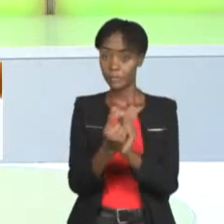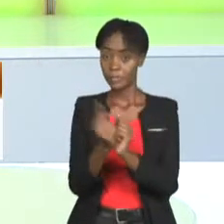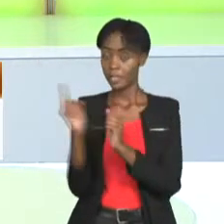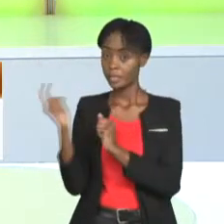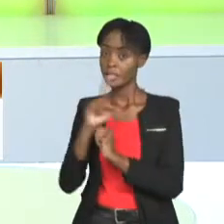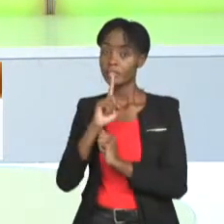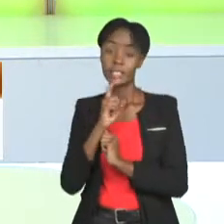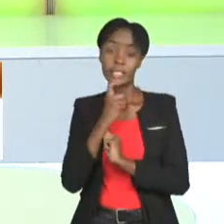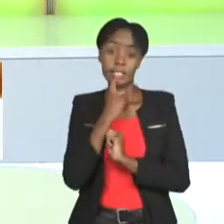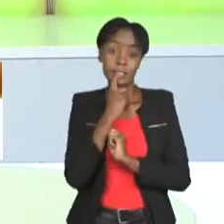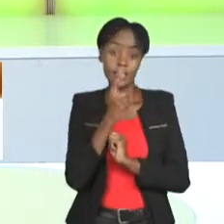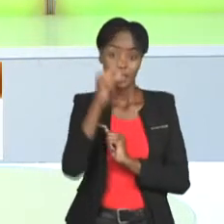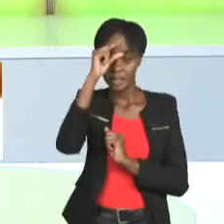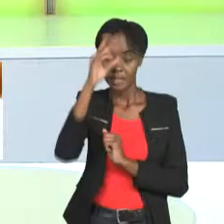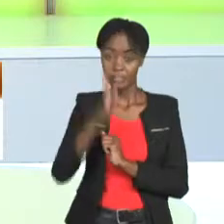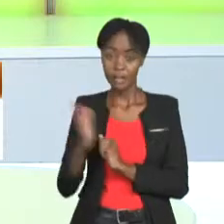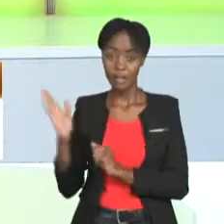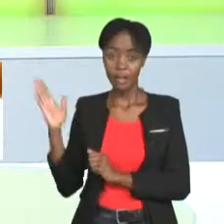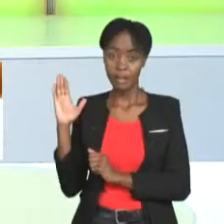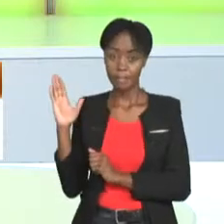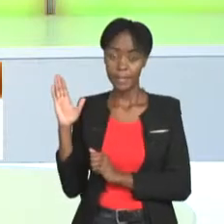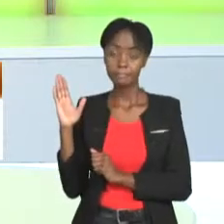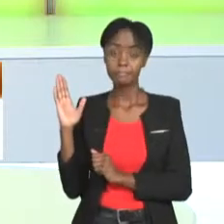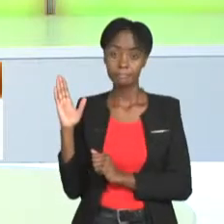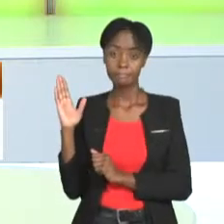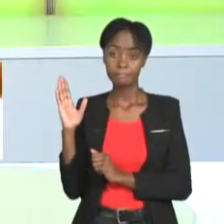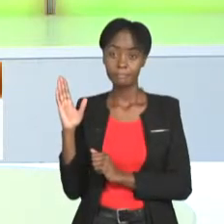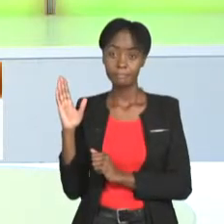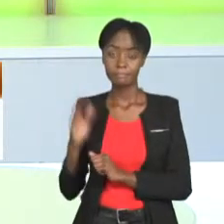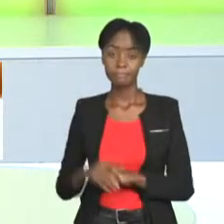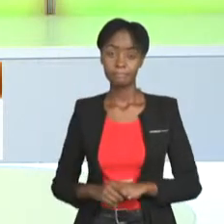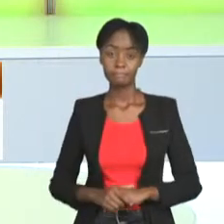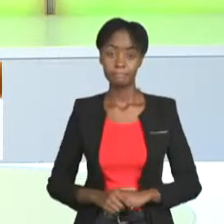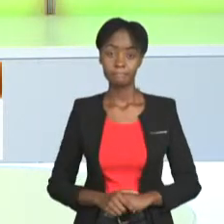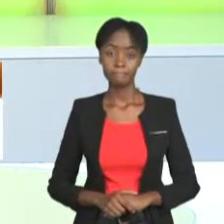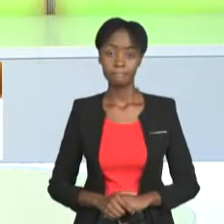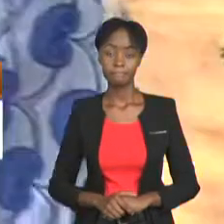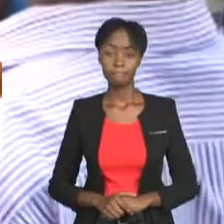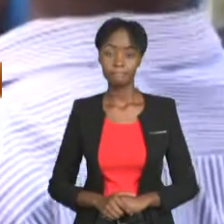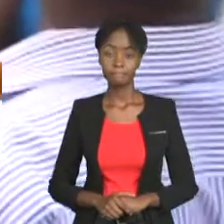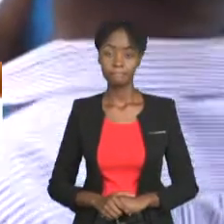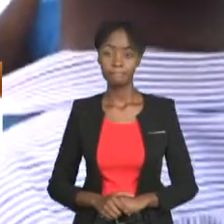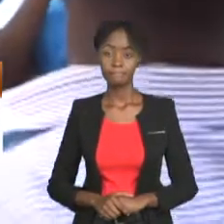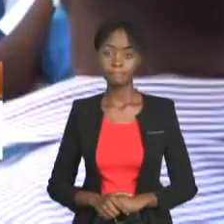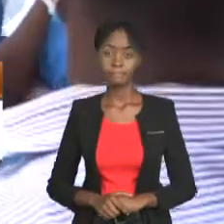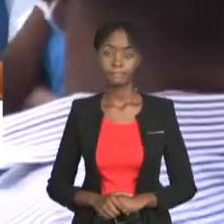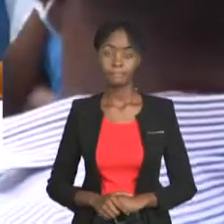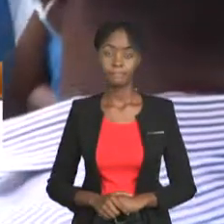kulingana na gavana wa kaunti hiyo Cornel Rasanga. Harriet Chimea anatuarifu zaidi.